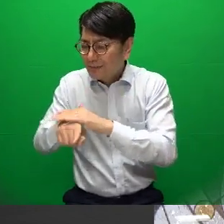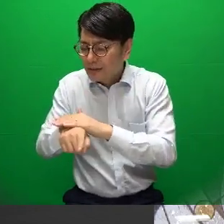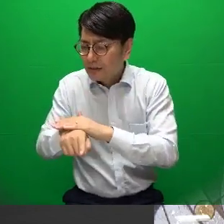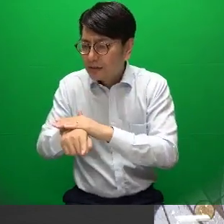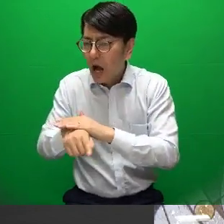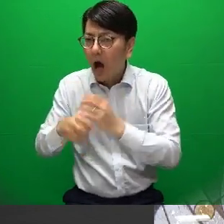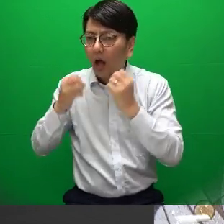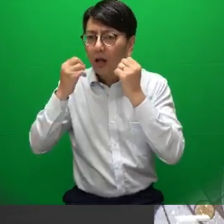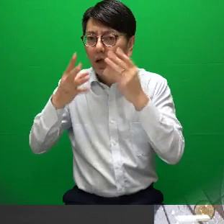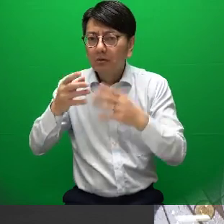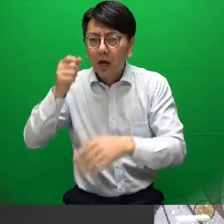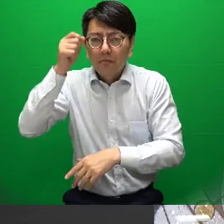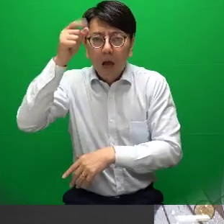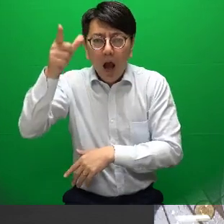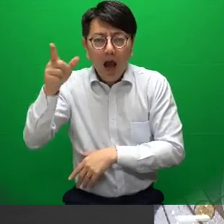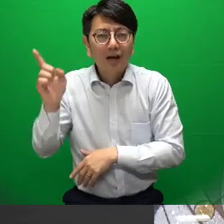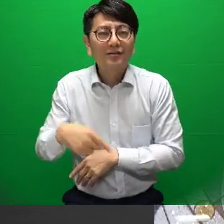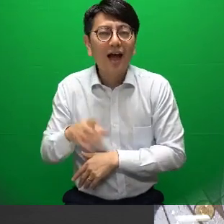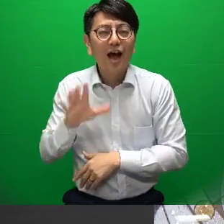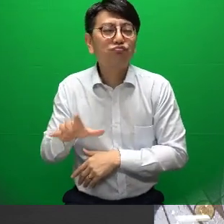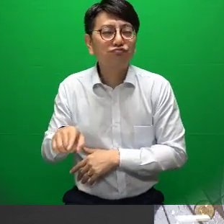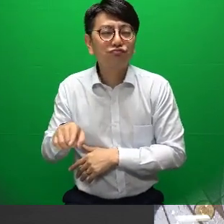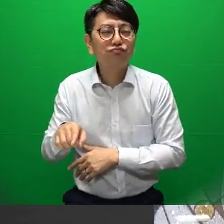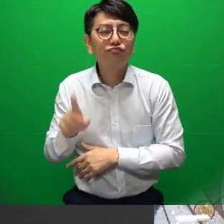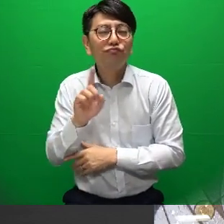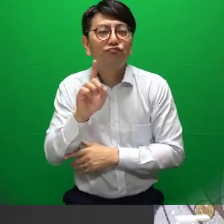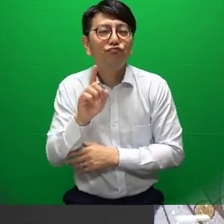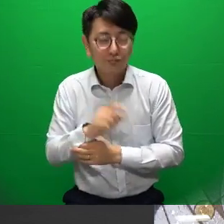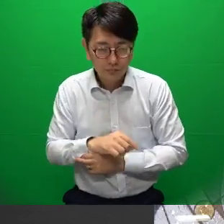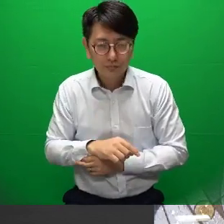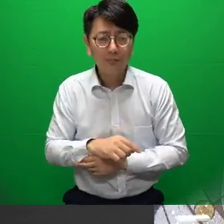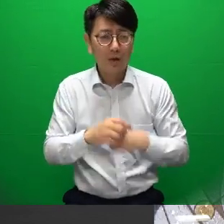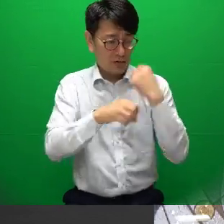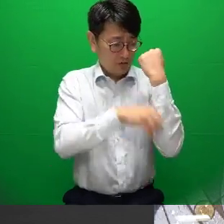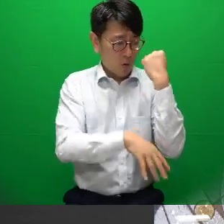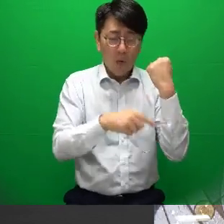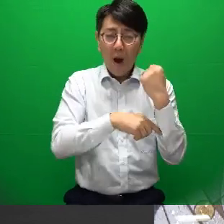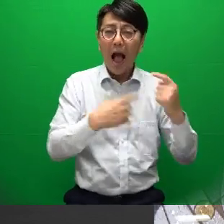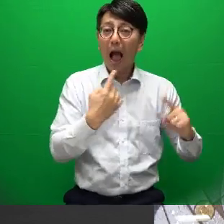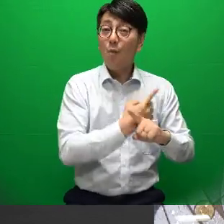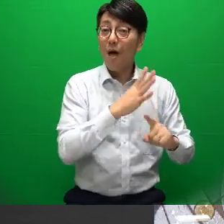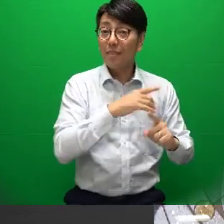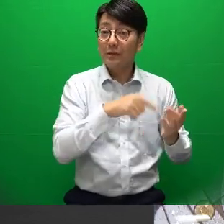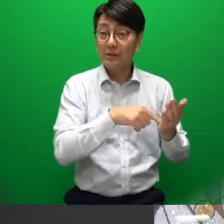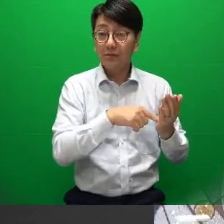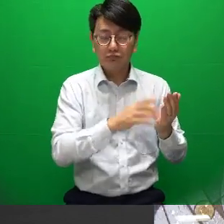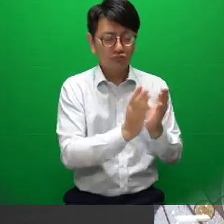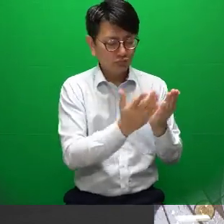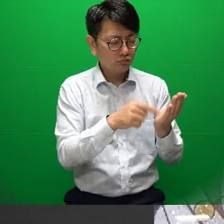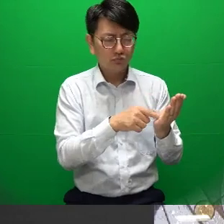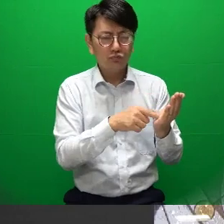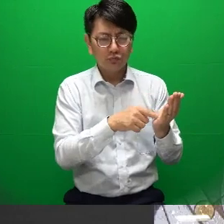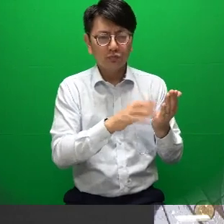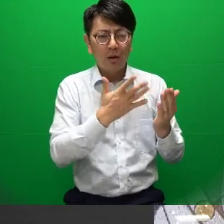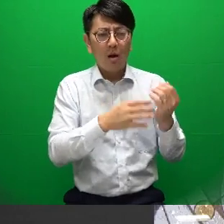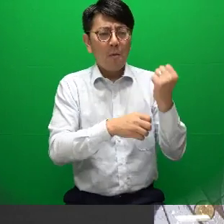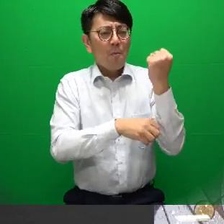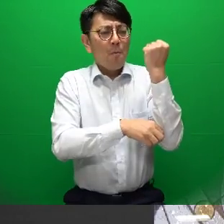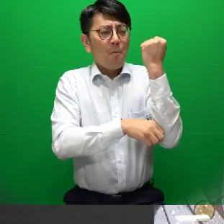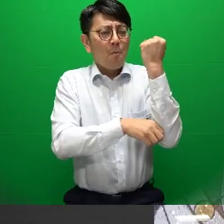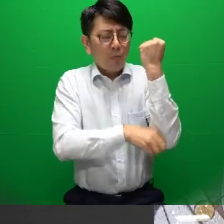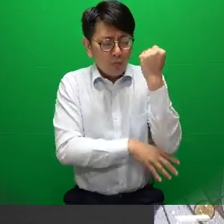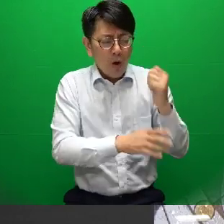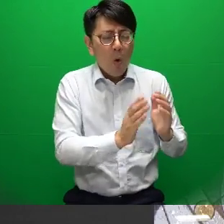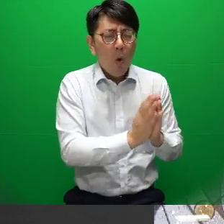くるんですそれは例えば今原点は変わらないと言いましたけどこれが原点だというものが物理的